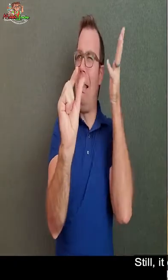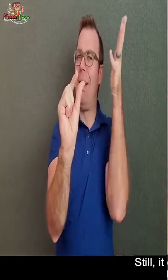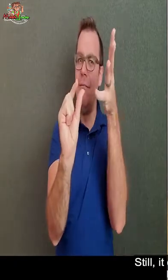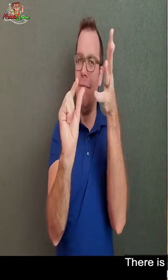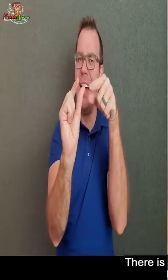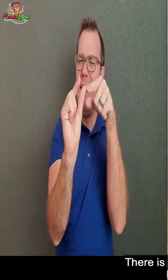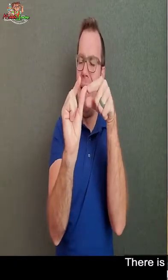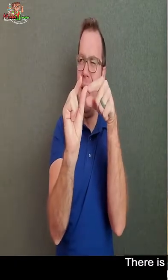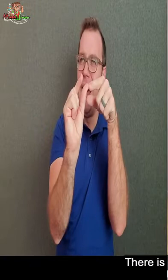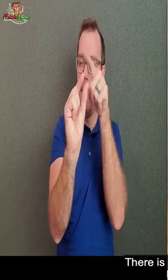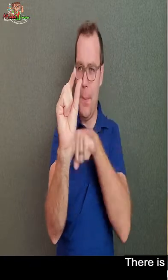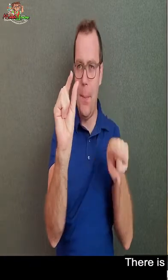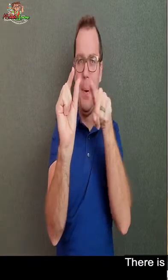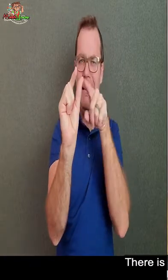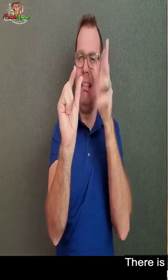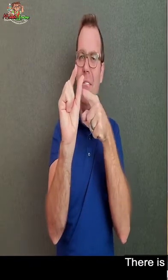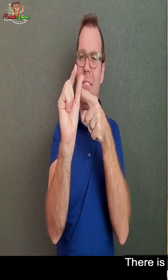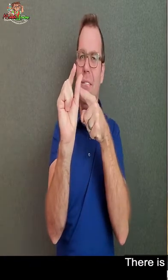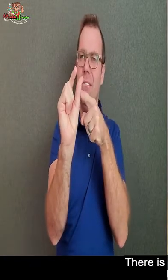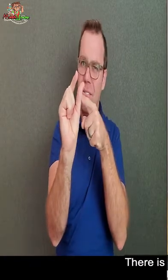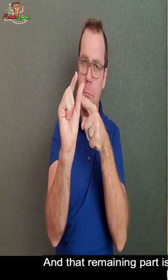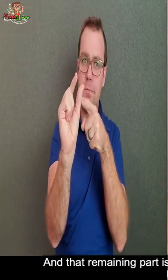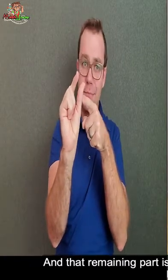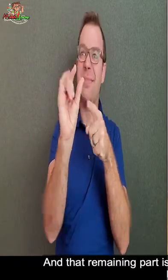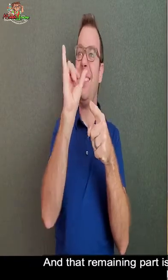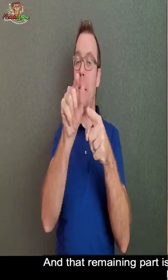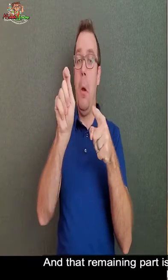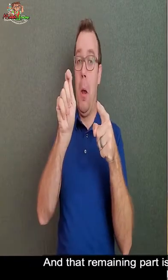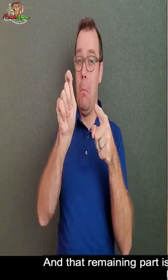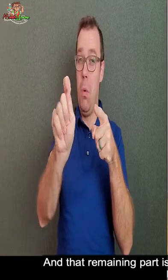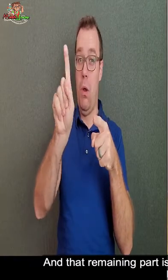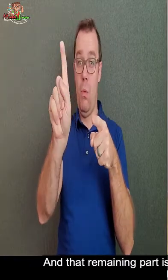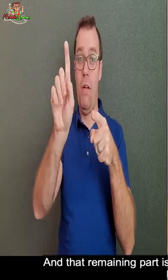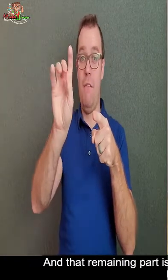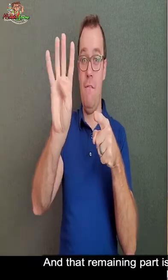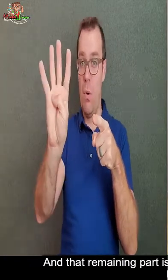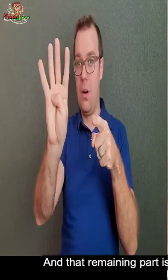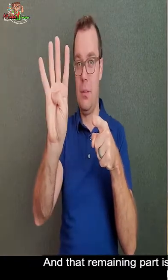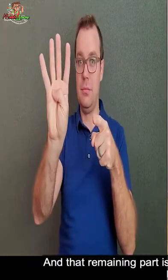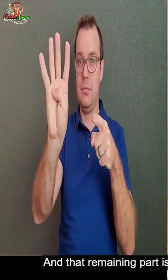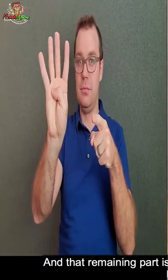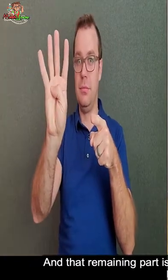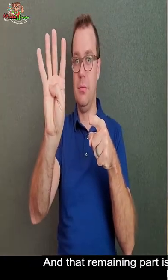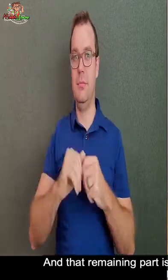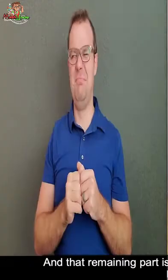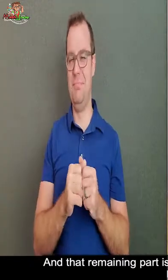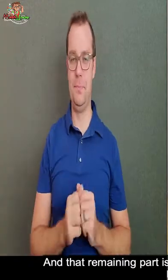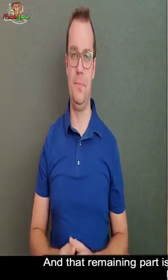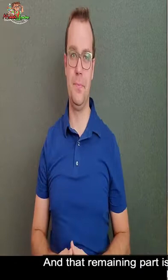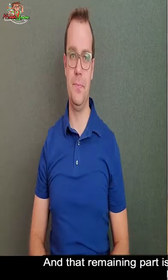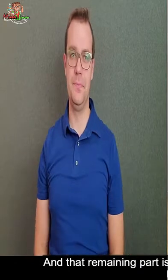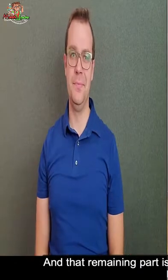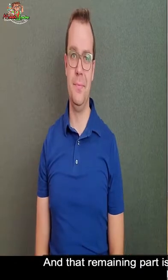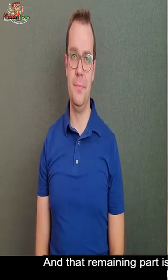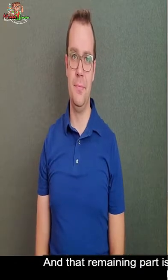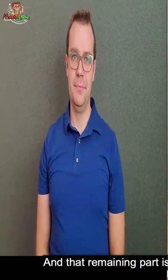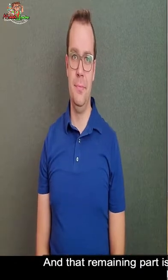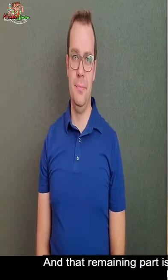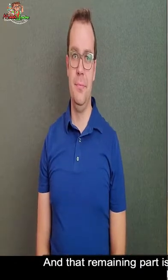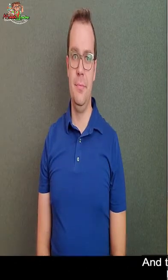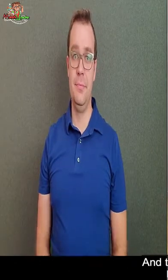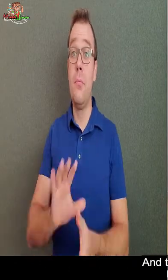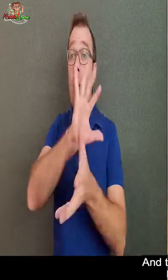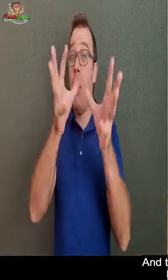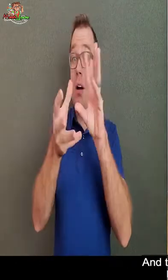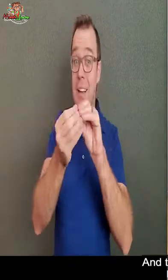होता. वो डायमीटर का जरा सा बच जाता है और वो जरा सा जो पॉइंट बच जाता है वो 0.14 होता है जैसे आप डायग्राम्स में देख रहे हो. और वो